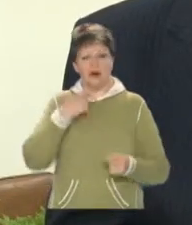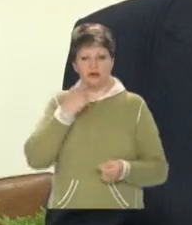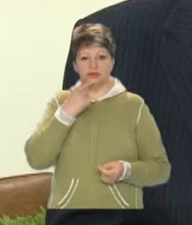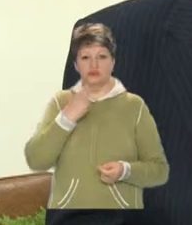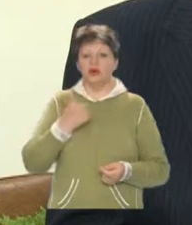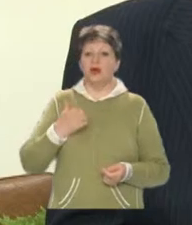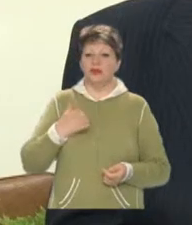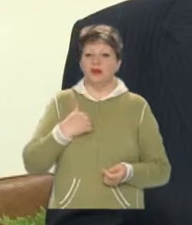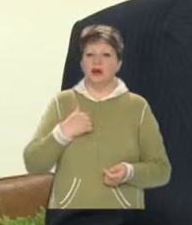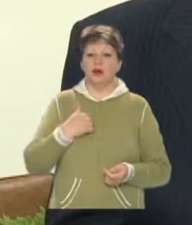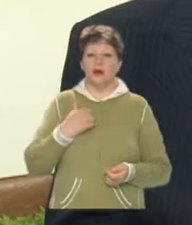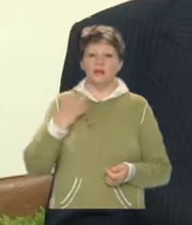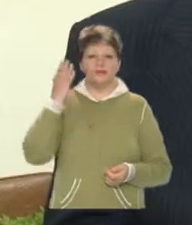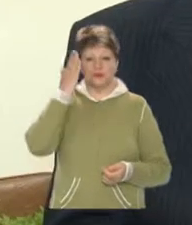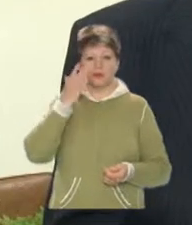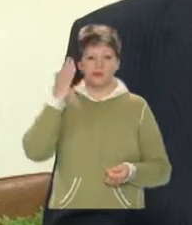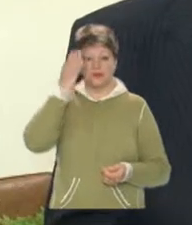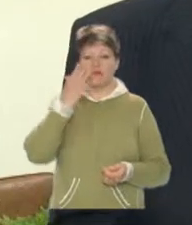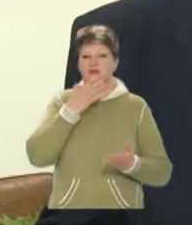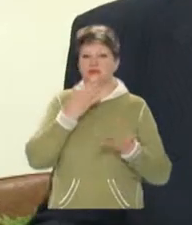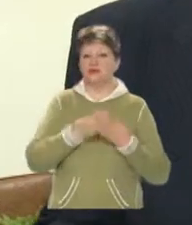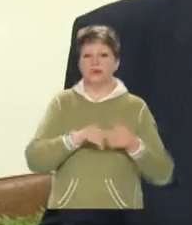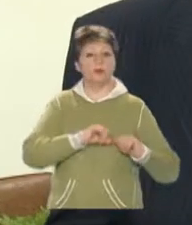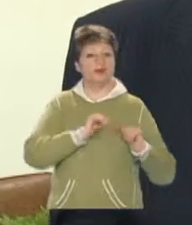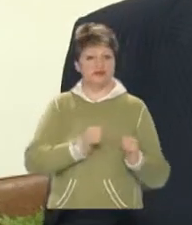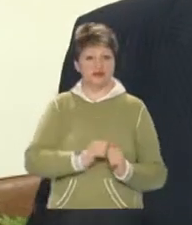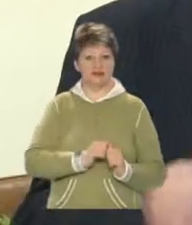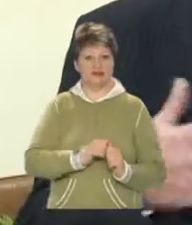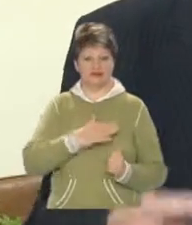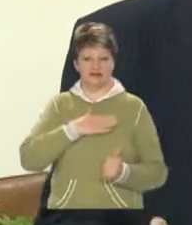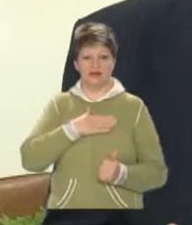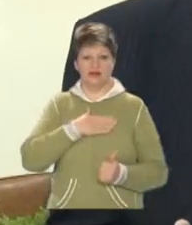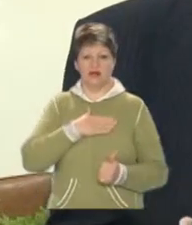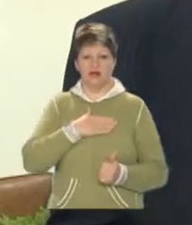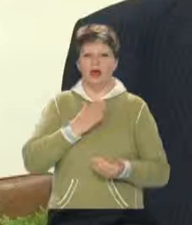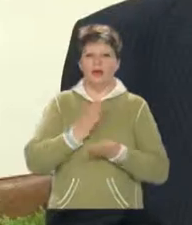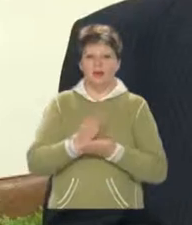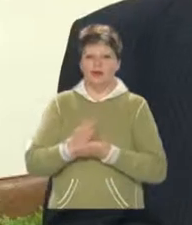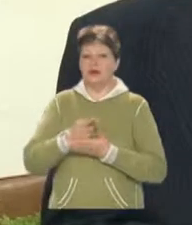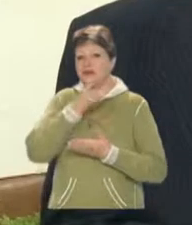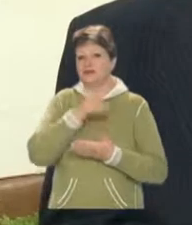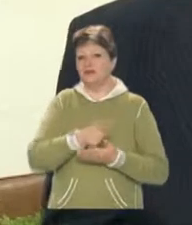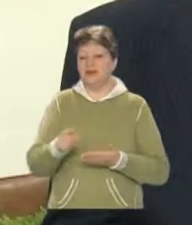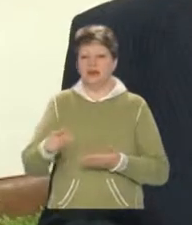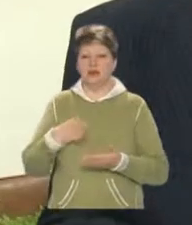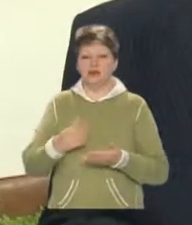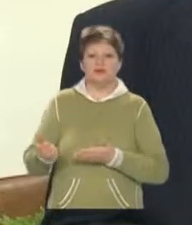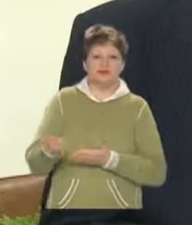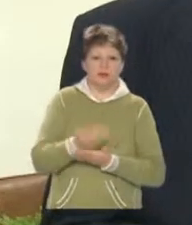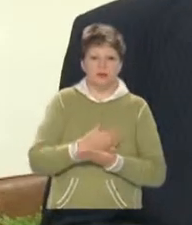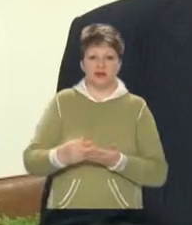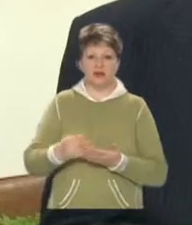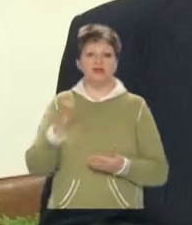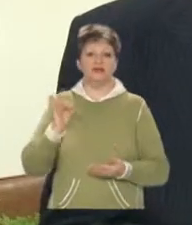виносив цю книгу у своєму серці. І маючи час, збираючи документи, приступив